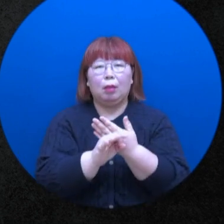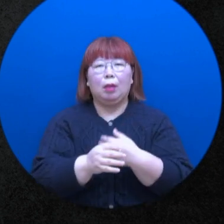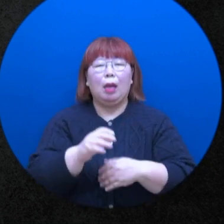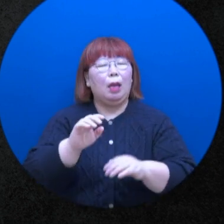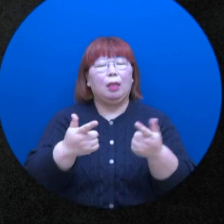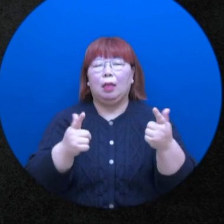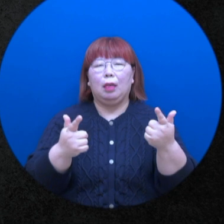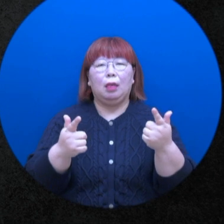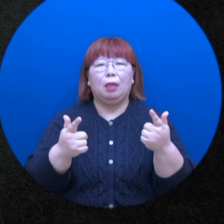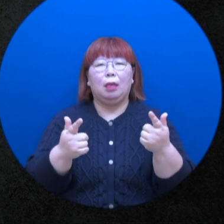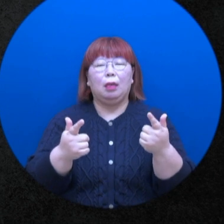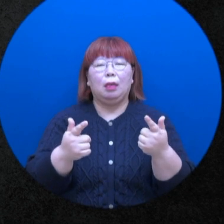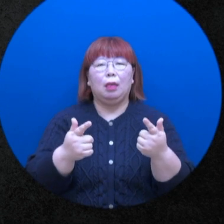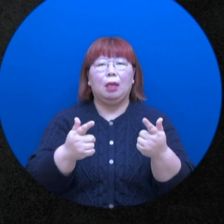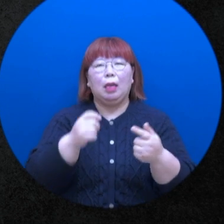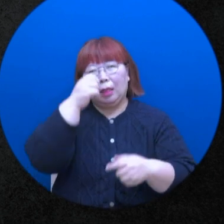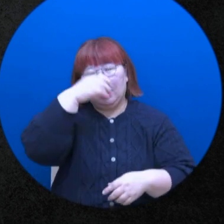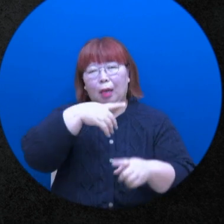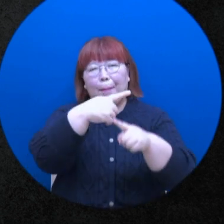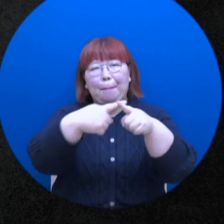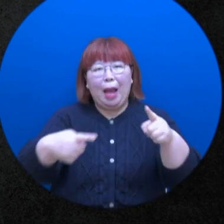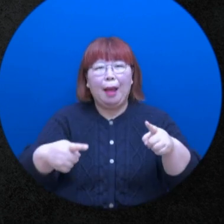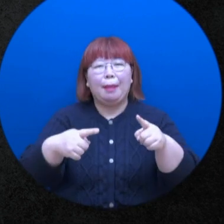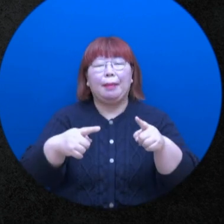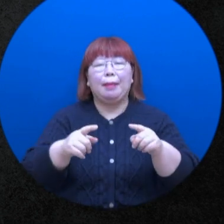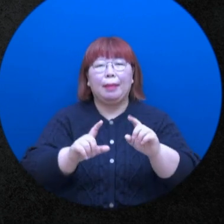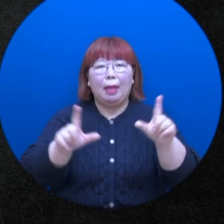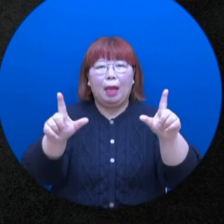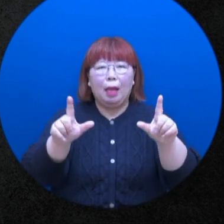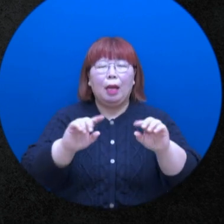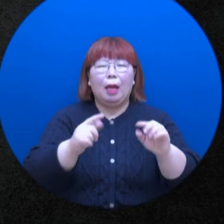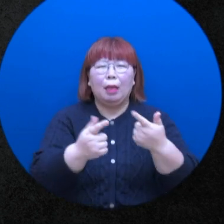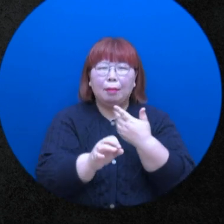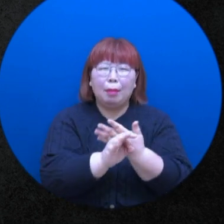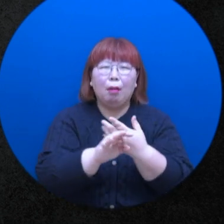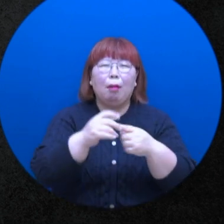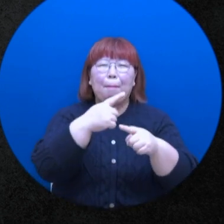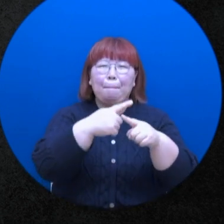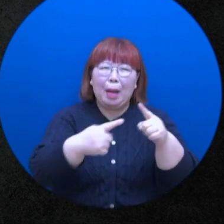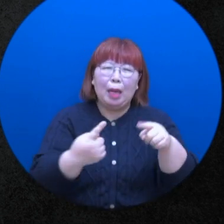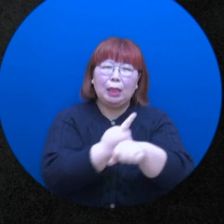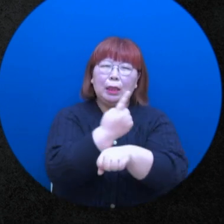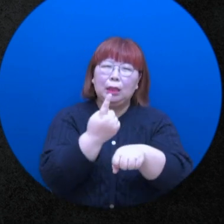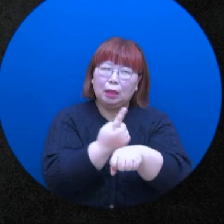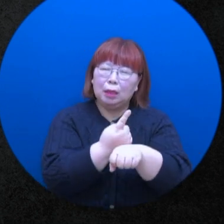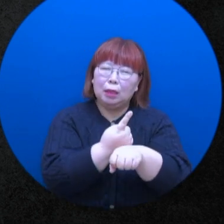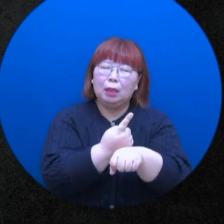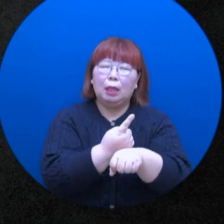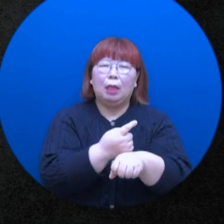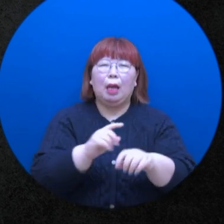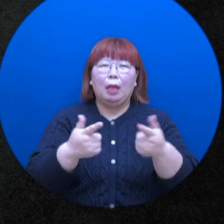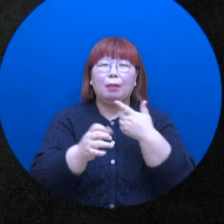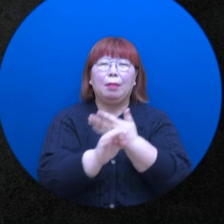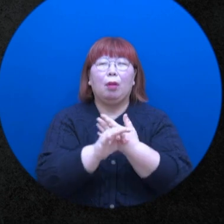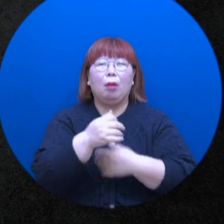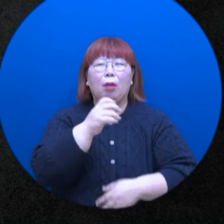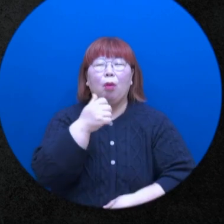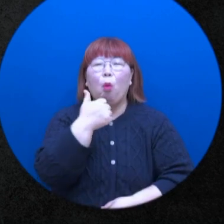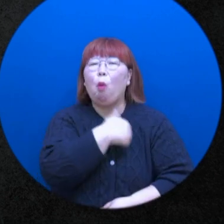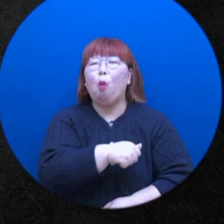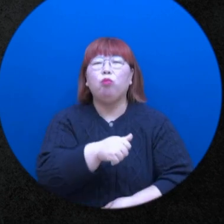아니 반나절, 반 시간도 안 된다면 단 5분,